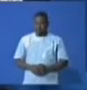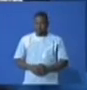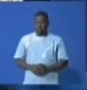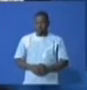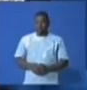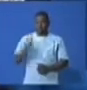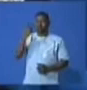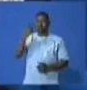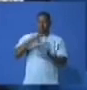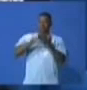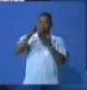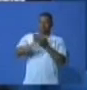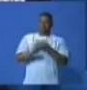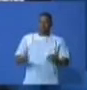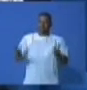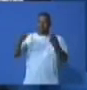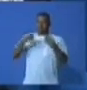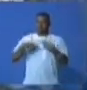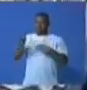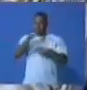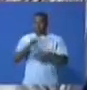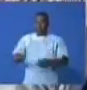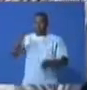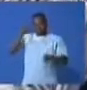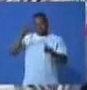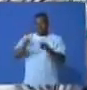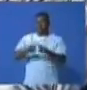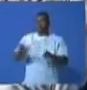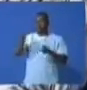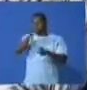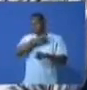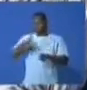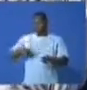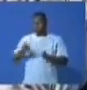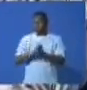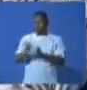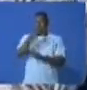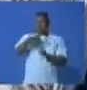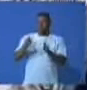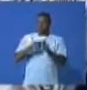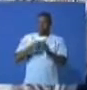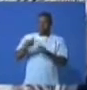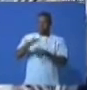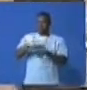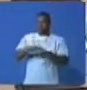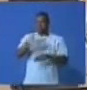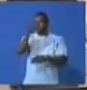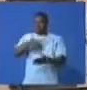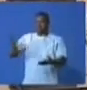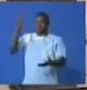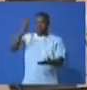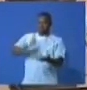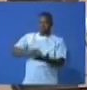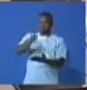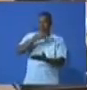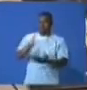Trois projets de loi ont reçu le quitus de l'Assemblée nationale. Le premier porte sur la ratification d'un accord de